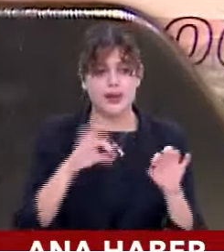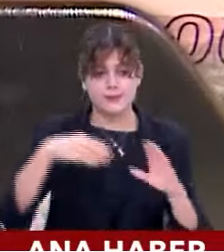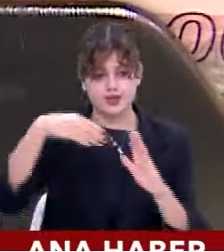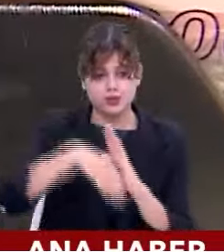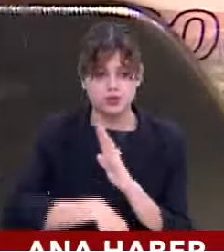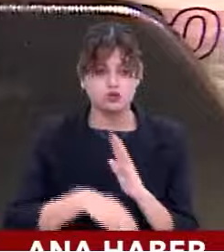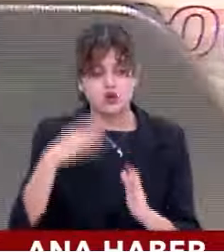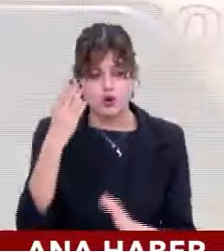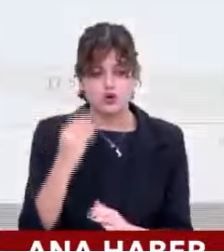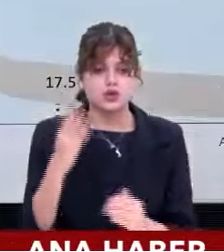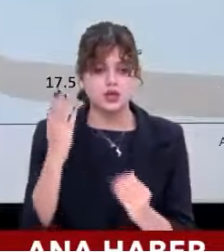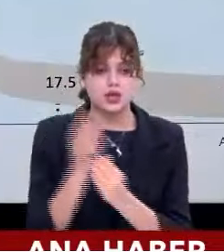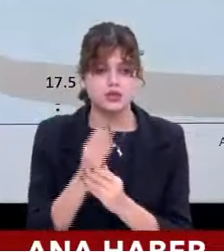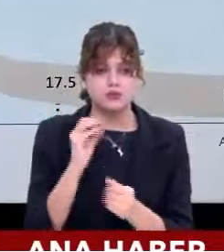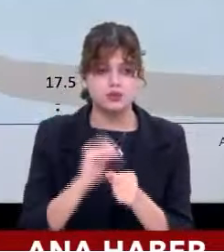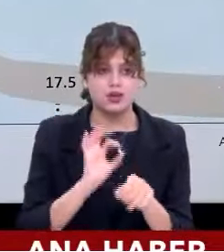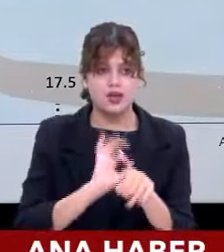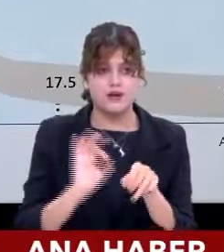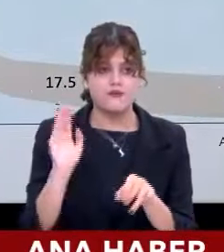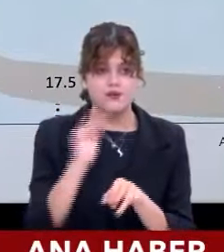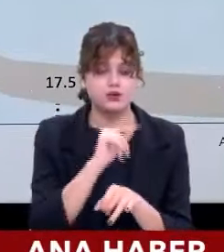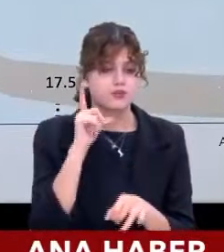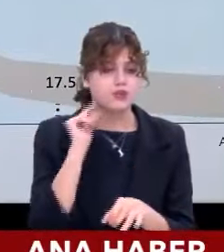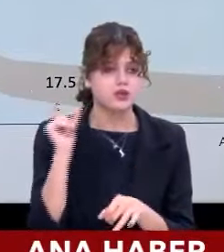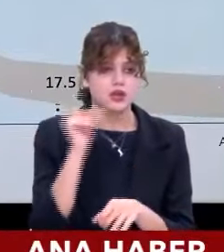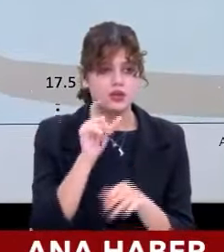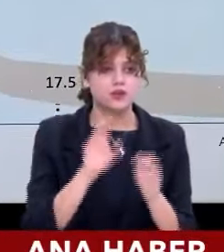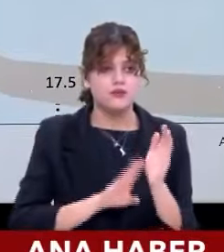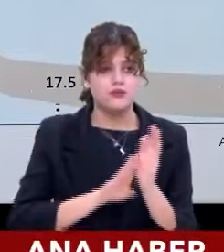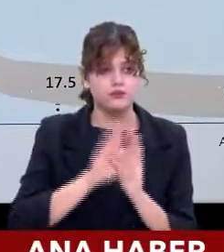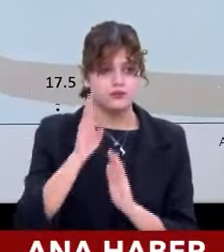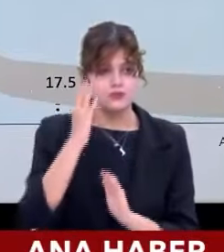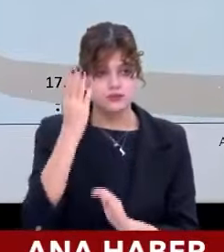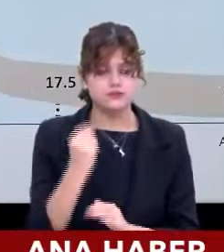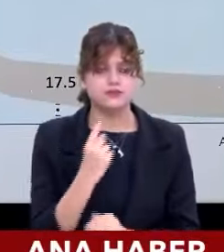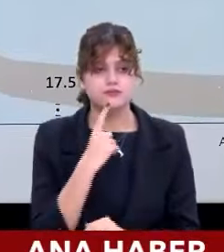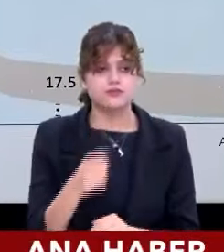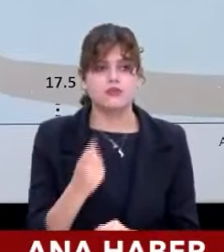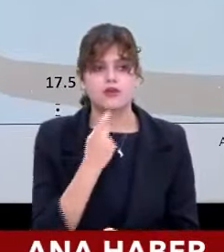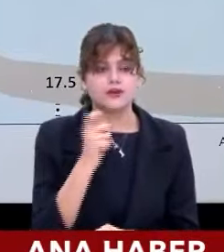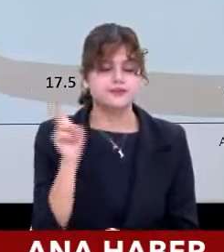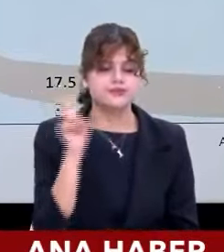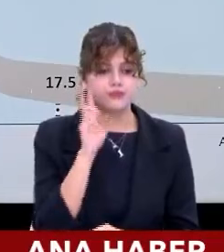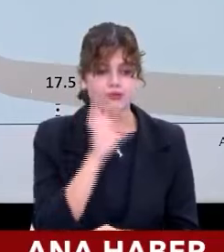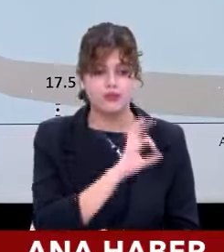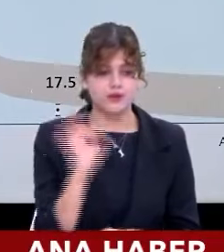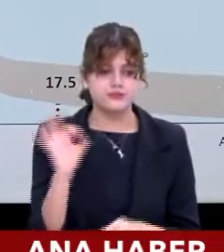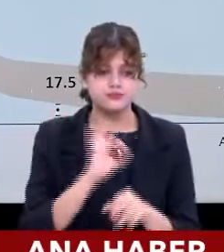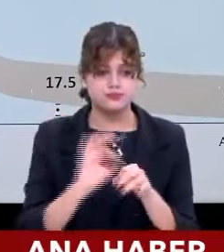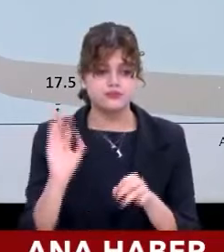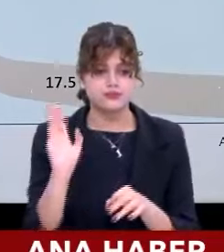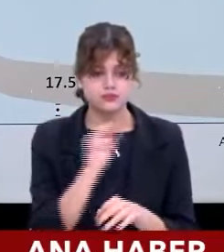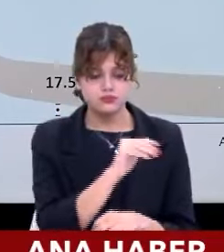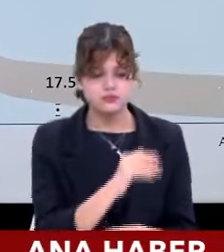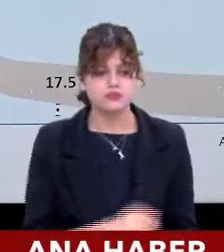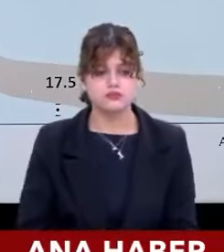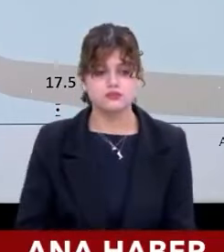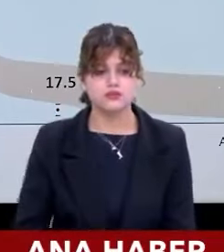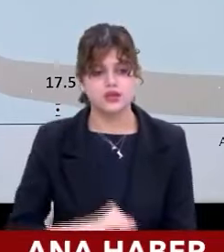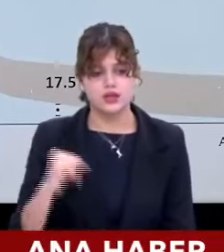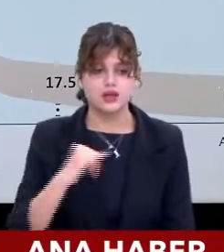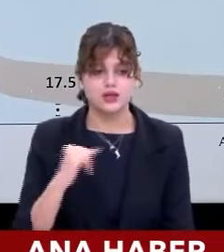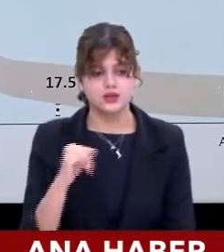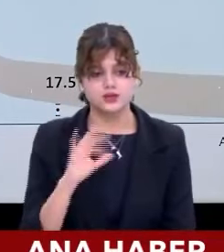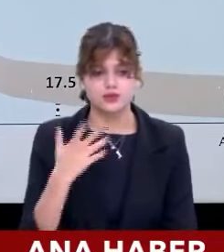hızlı bir düşüş olduğunu kaydetti enflasyon Mayıs ayında zirveyi buldu bu sene sonu itibar ile enflasyonu